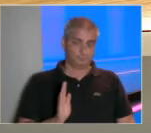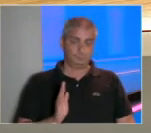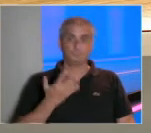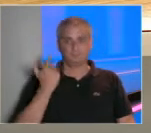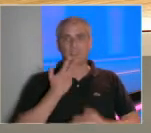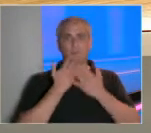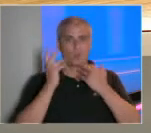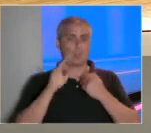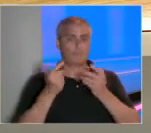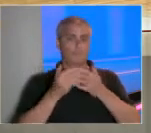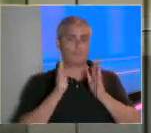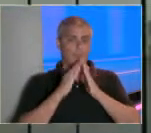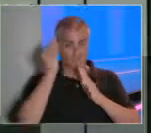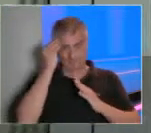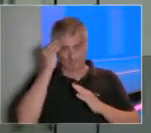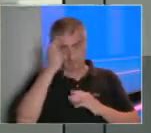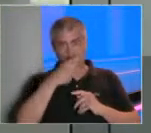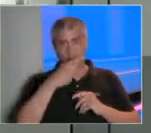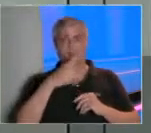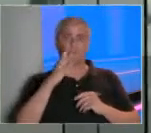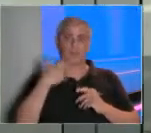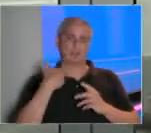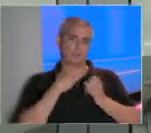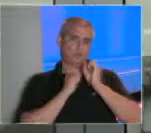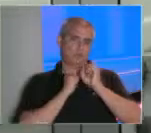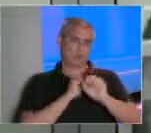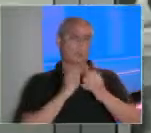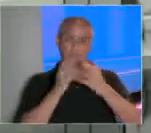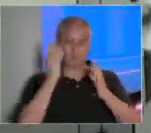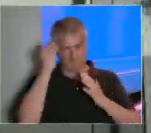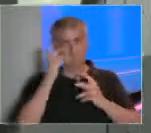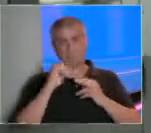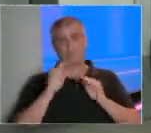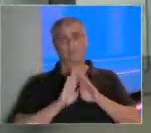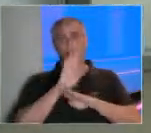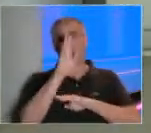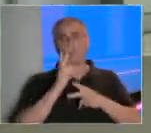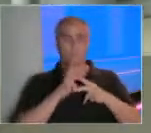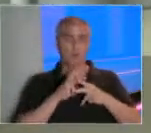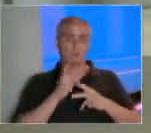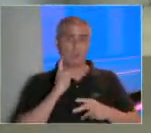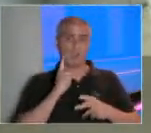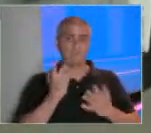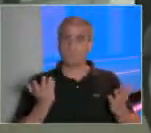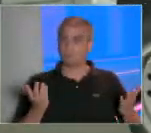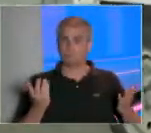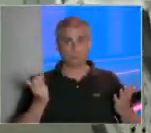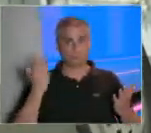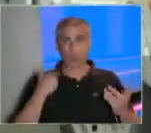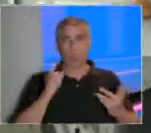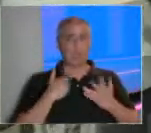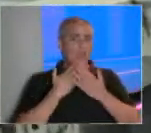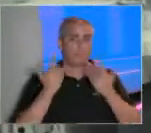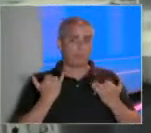היה ברור שגם עם פתיחת בתי הספר, והייתי אחד התומכים בפתיחת בתי הספר, תהיה עלייה. אבל אגב, לא היה לי